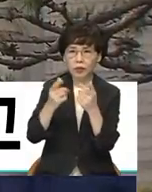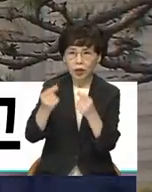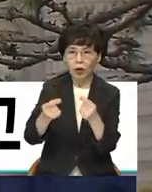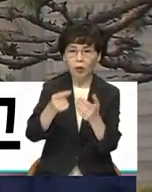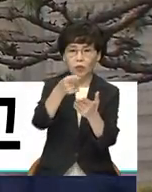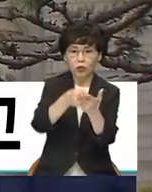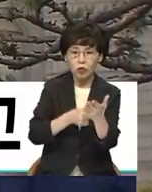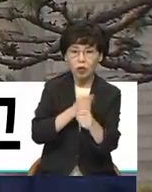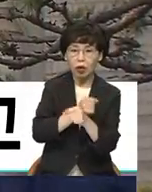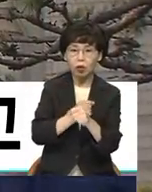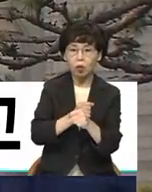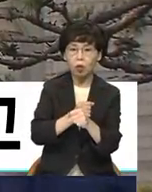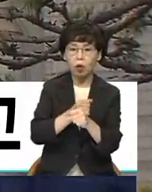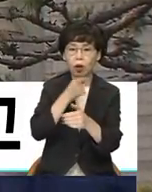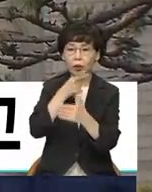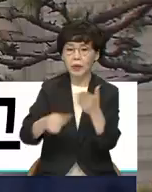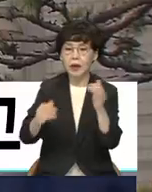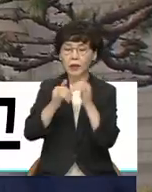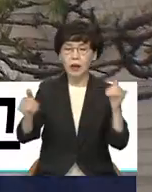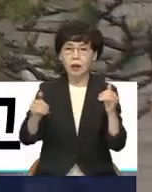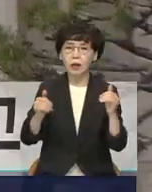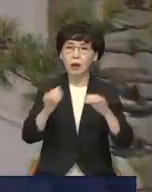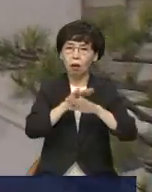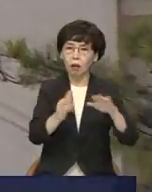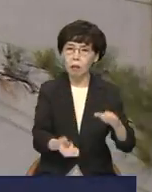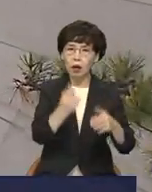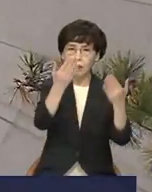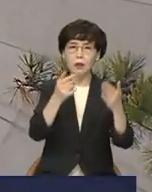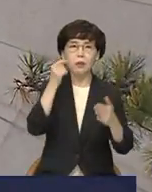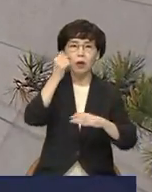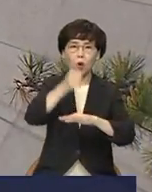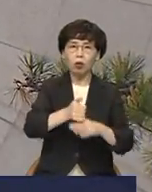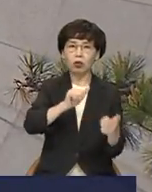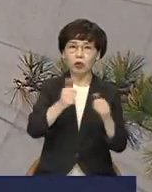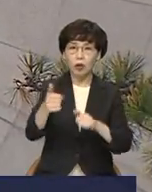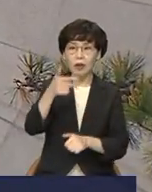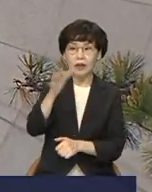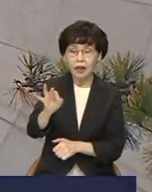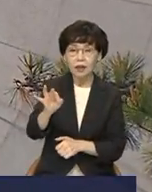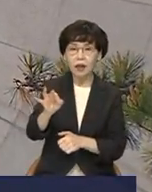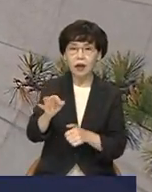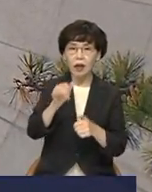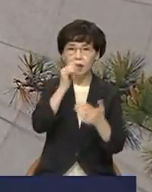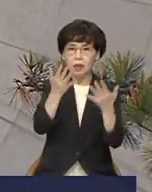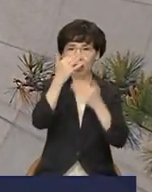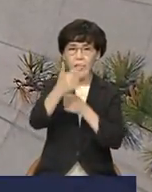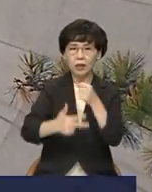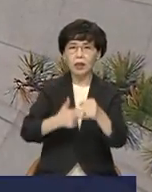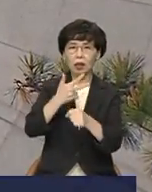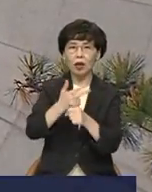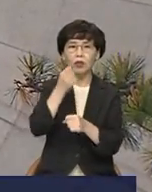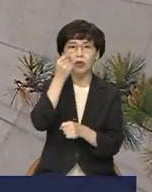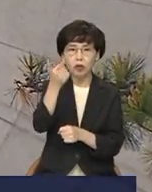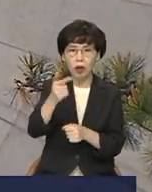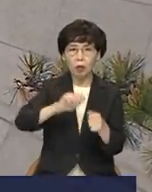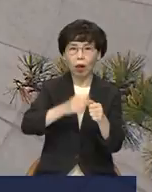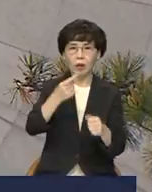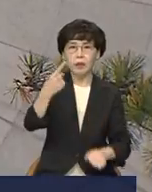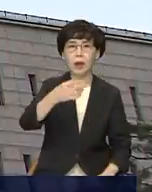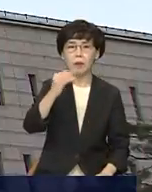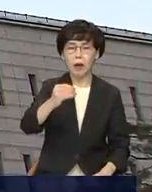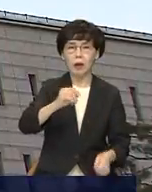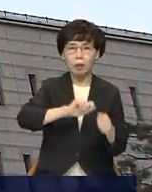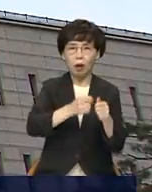피해자는 적절한 처치를 받지 못한 결과 사망에 이르렀다 며 장씨에게 징역 7년 6개월과 벌금 1천만원을